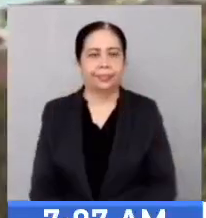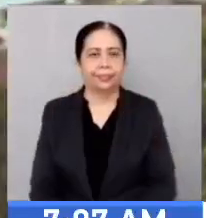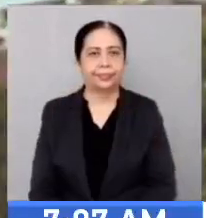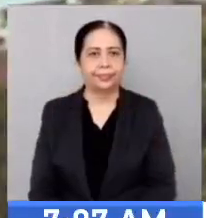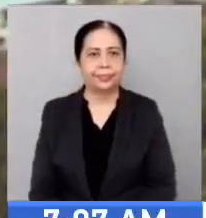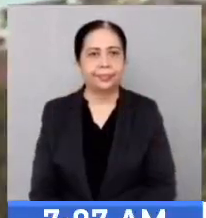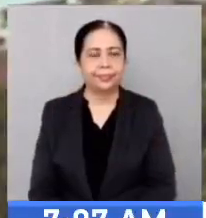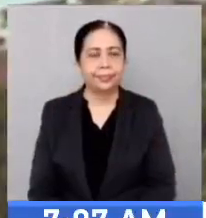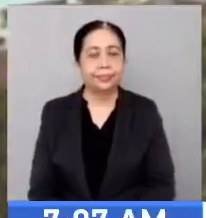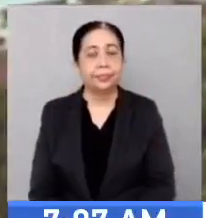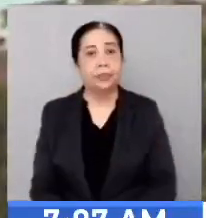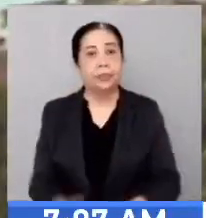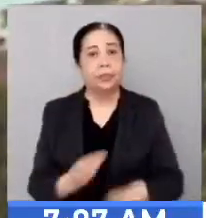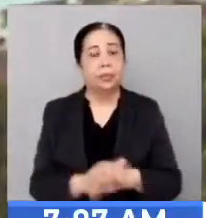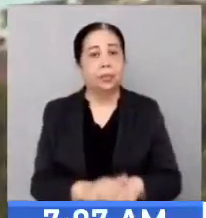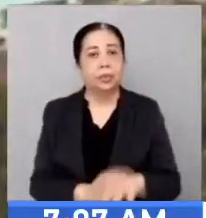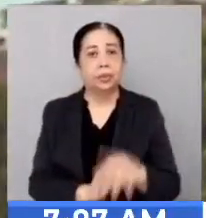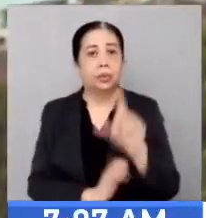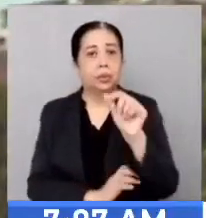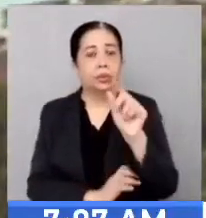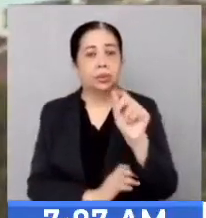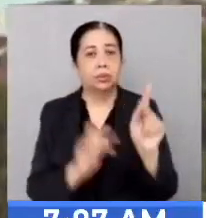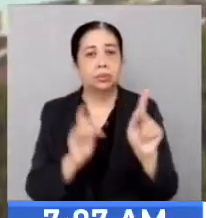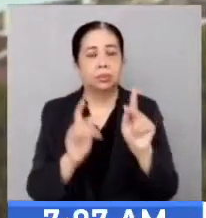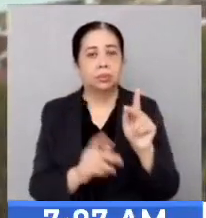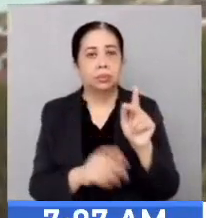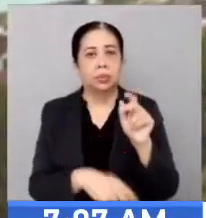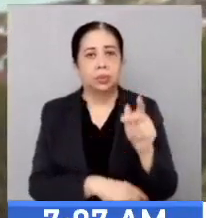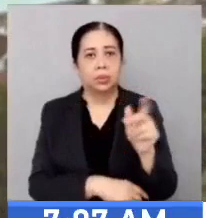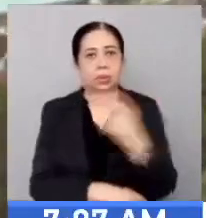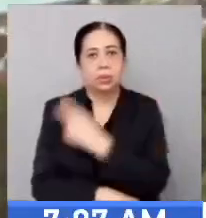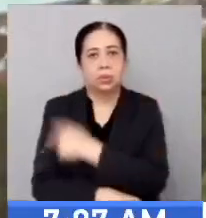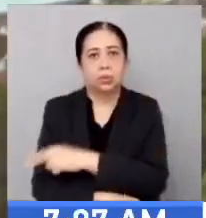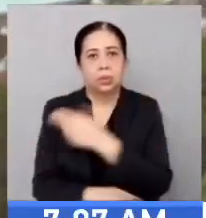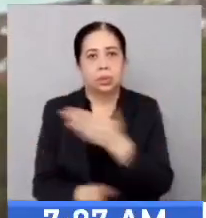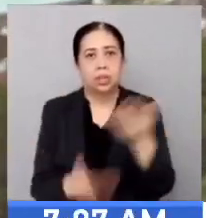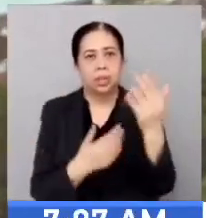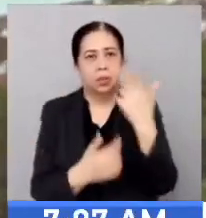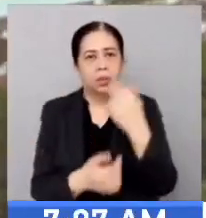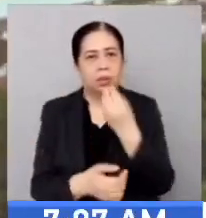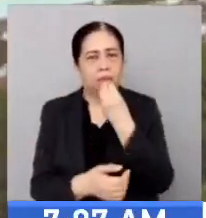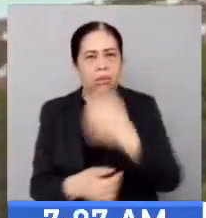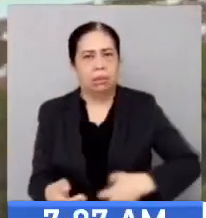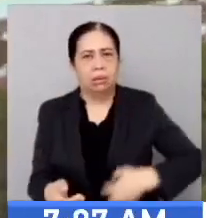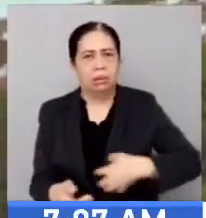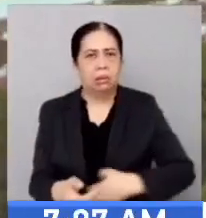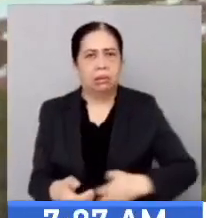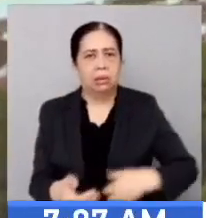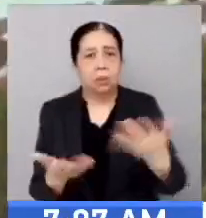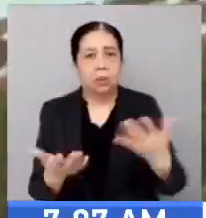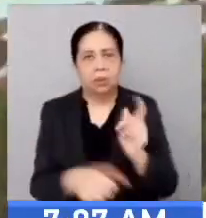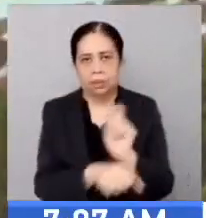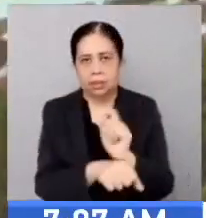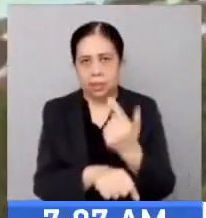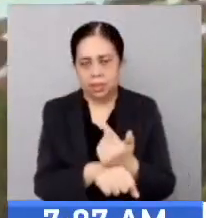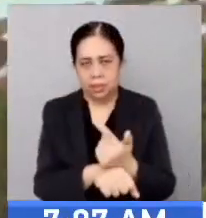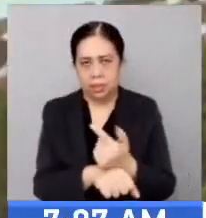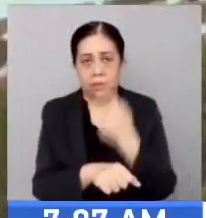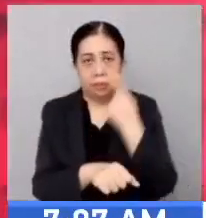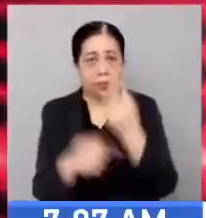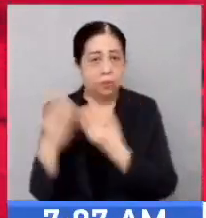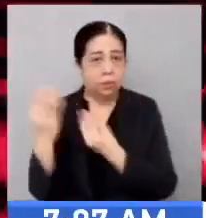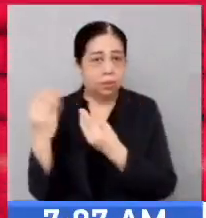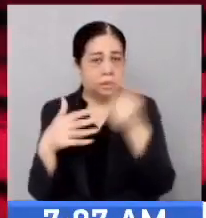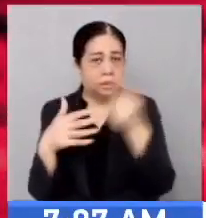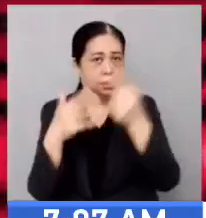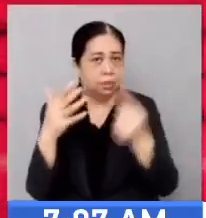Umabot na sa 20 residente ang naospital matapos umanong mabiktima ng food poisoning sa Taguig. At para sa detalye, may unang balita,